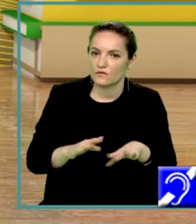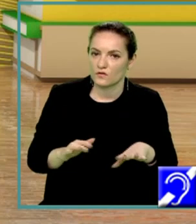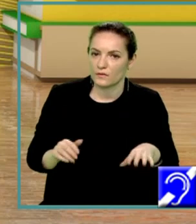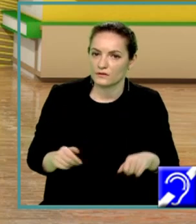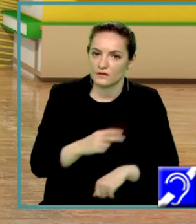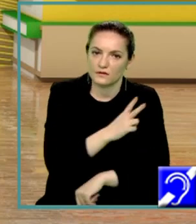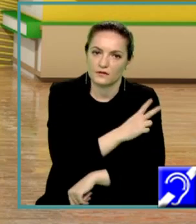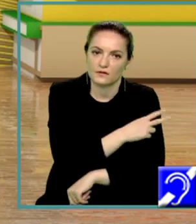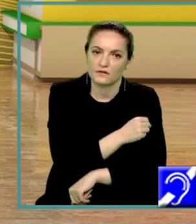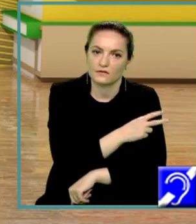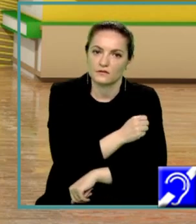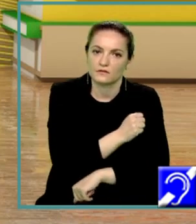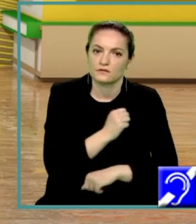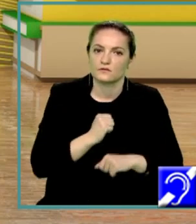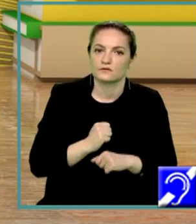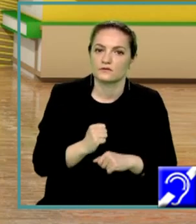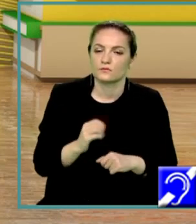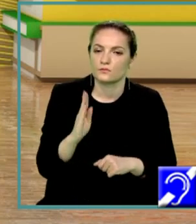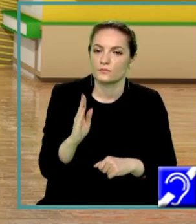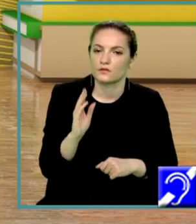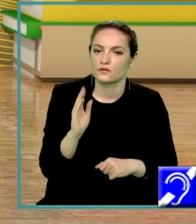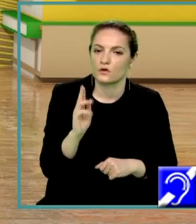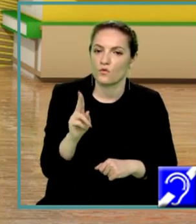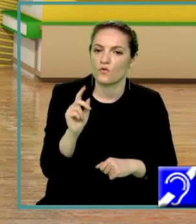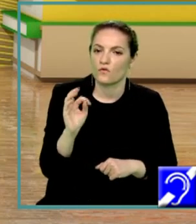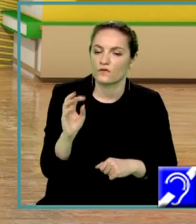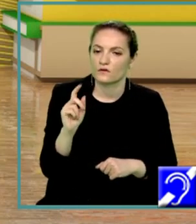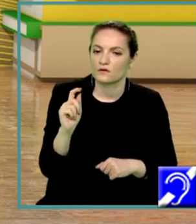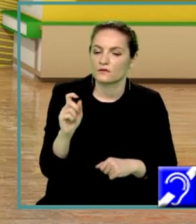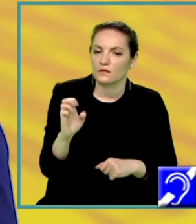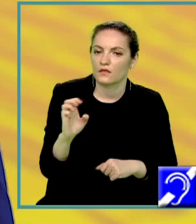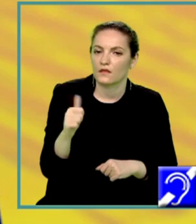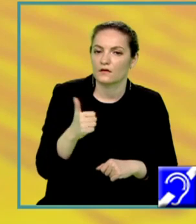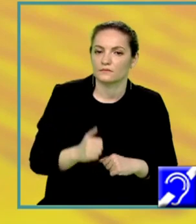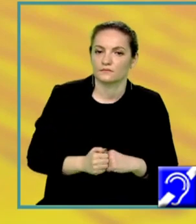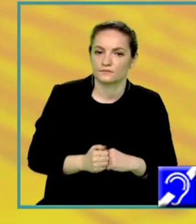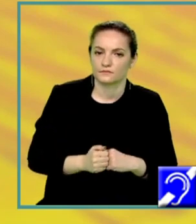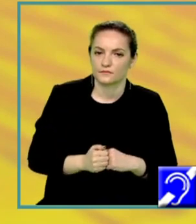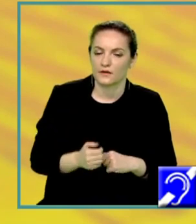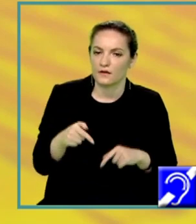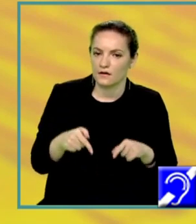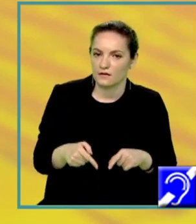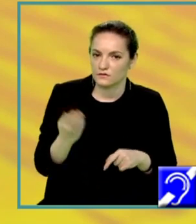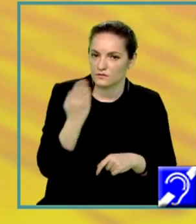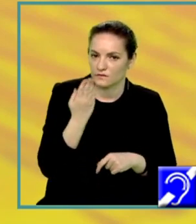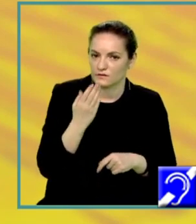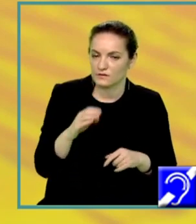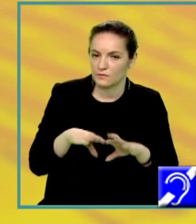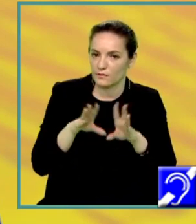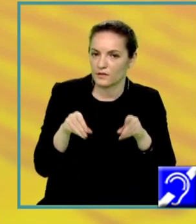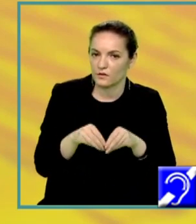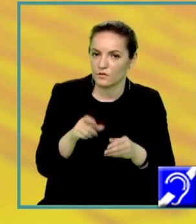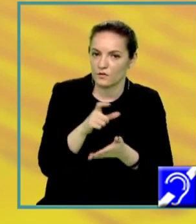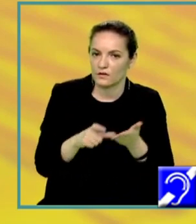Liceul Tehnologic Dumitru Dumitrescu din Buftea, județul Ilfov, și vom studia astăzi împreună o lecție